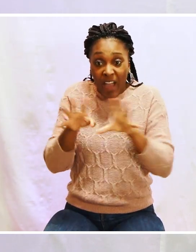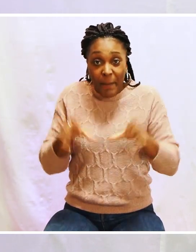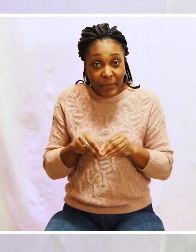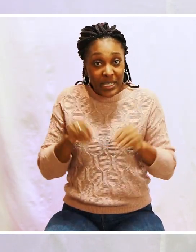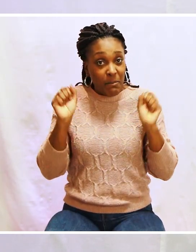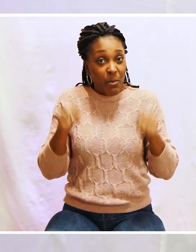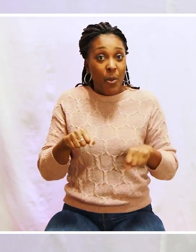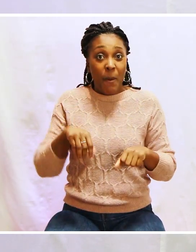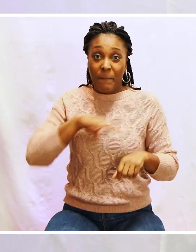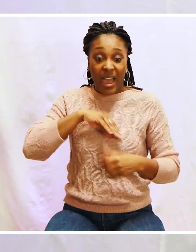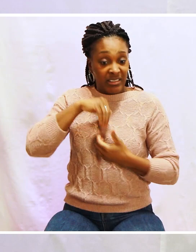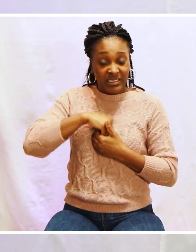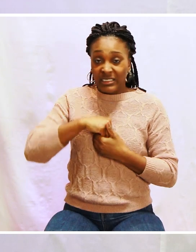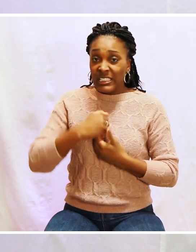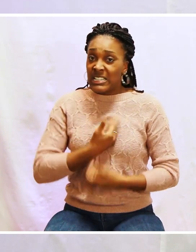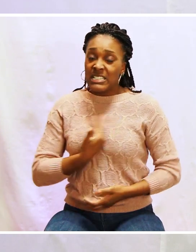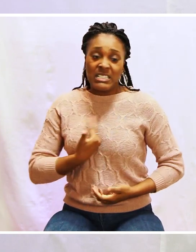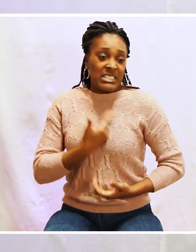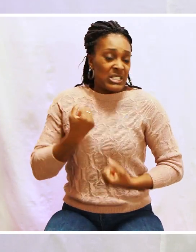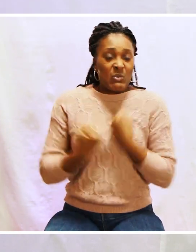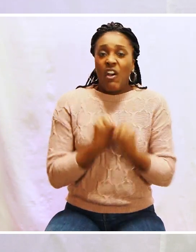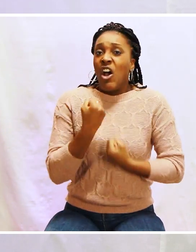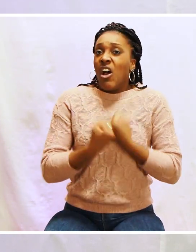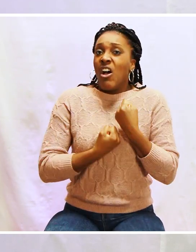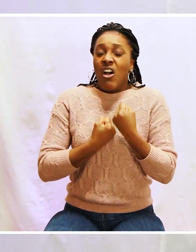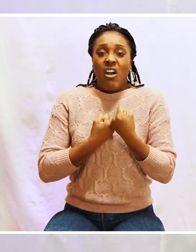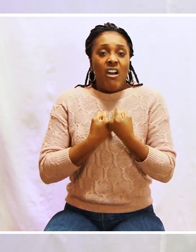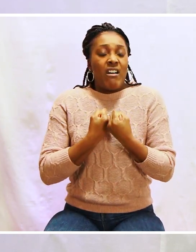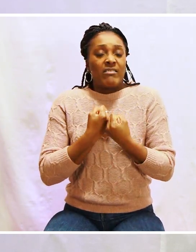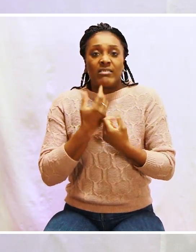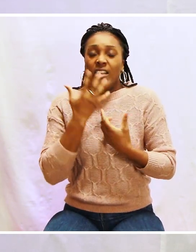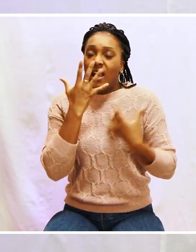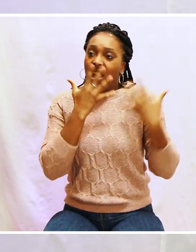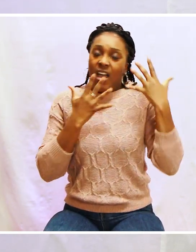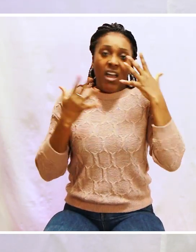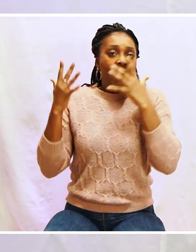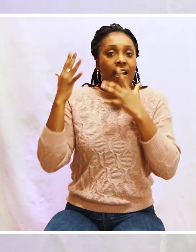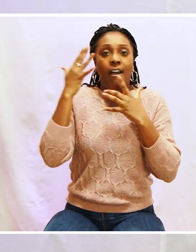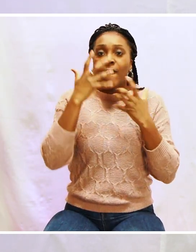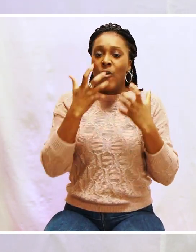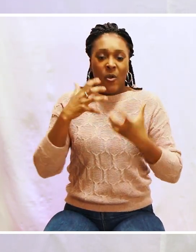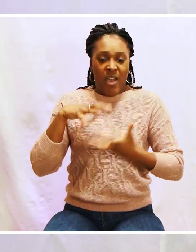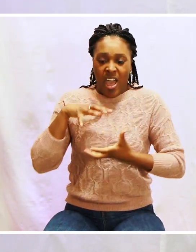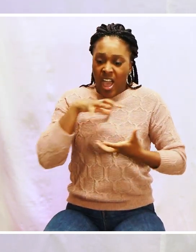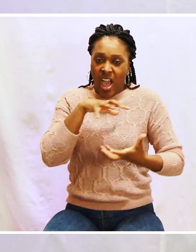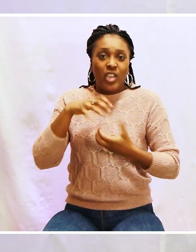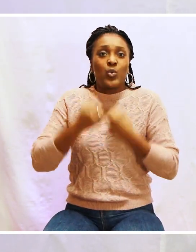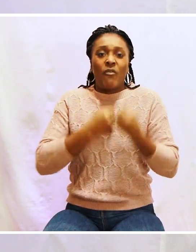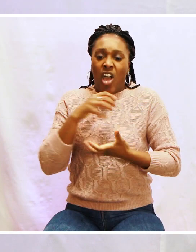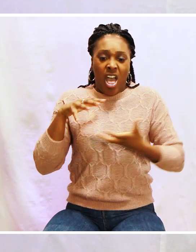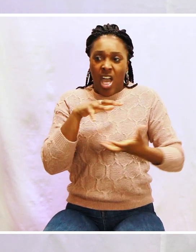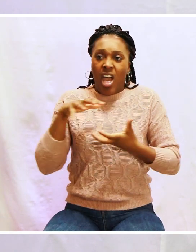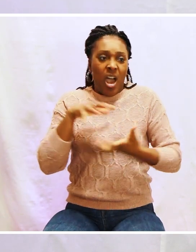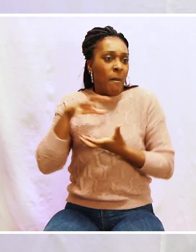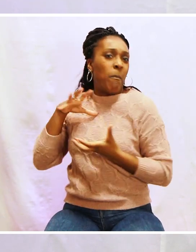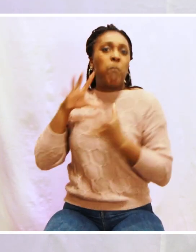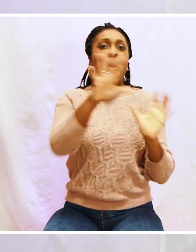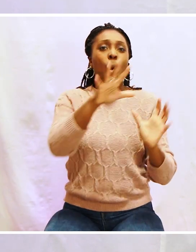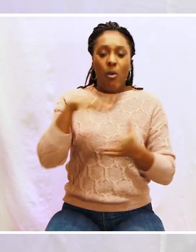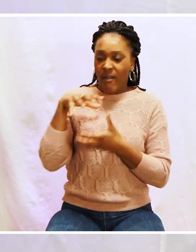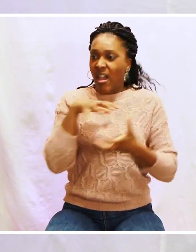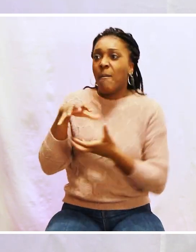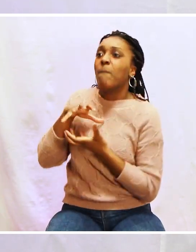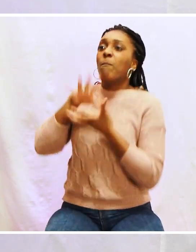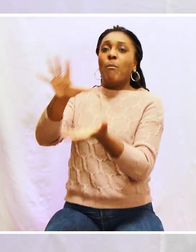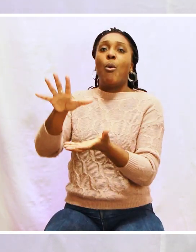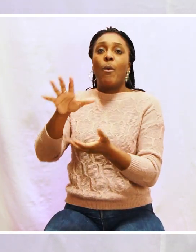famille, parce qu'elle est dans l'incompréhension, dans la souffrance, et tout d'un coup, il faut qu'elle reporte cette souffrance sur quelqu'un. Parce que l'homme qui souffre, la femme